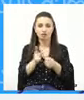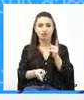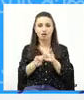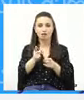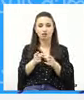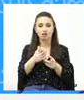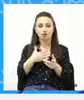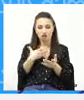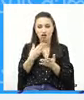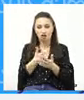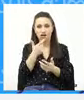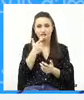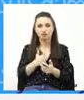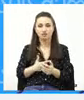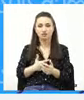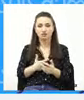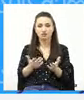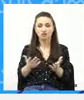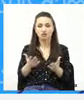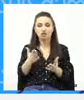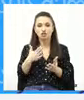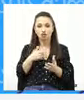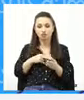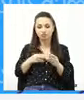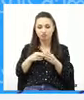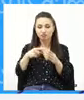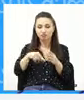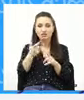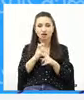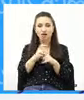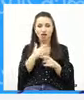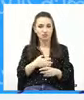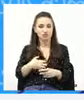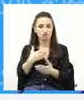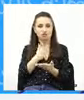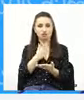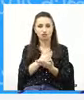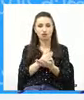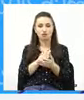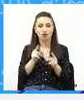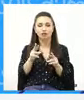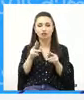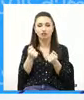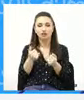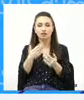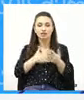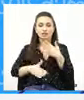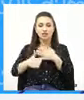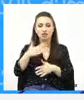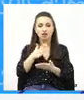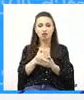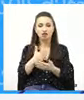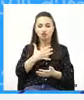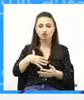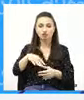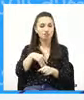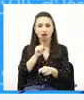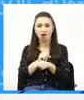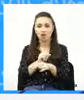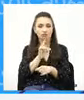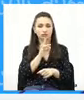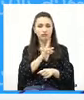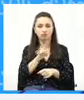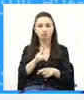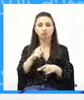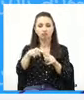ნამდვილად ჩემთვის, ჩემი თანაგუნდელებისთვის ძალიან მნიშვნელოვანია და სასიხარულოა და ჩვენ გაჩერებას არ